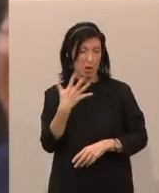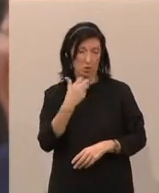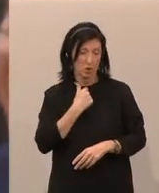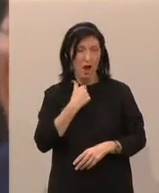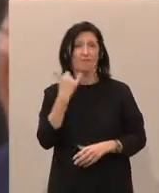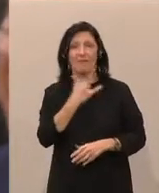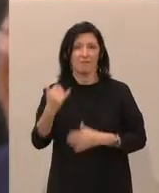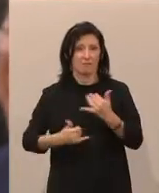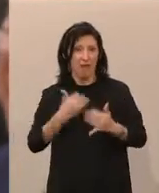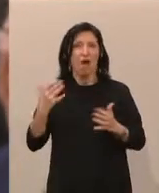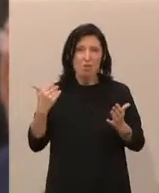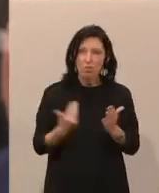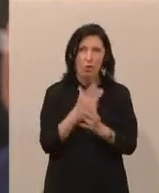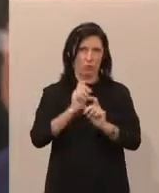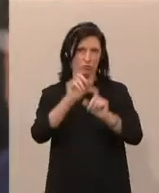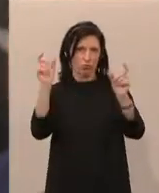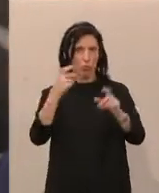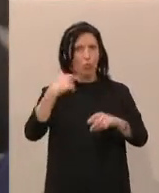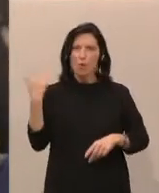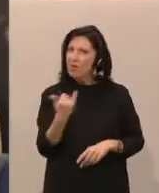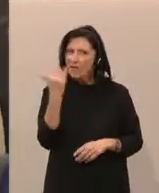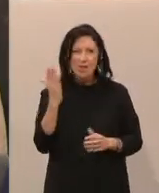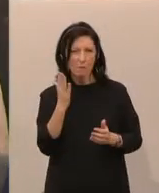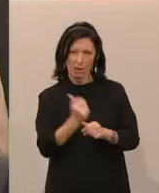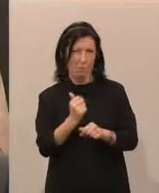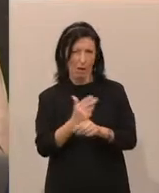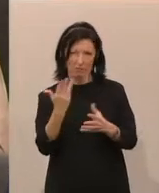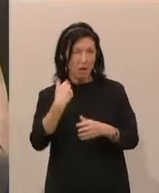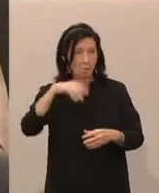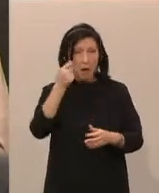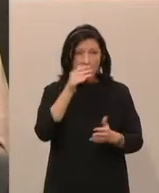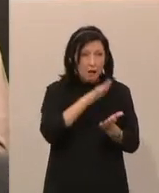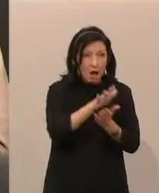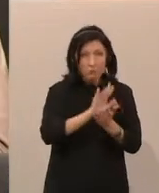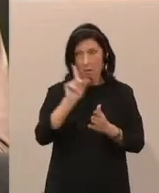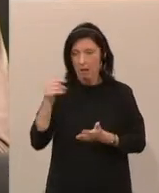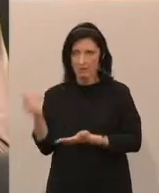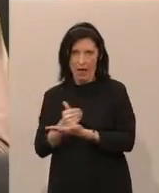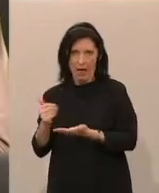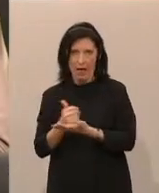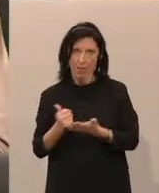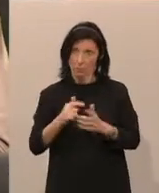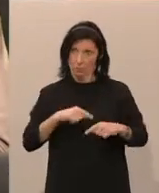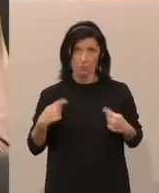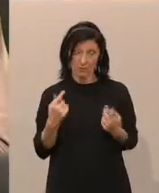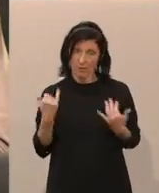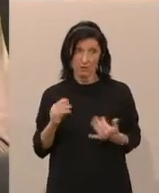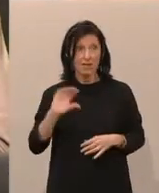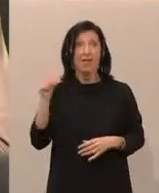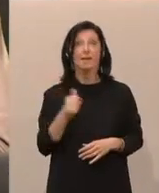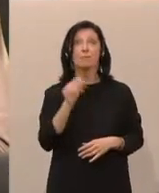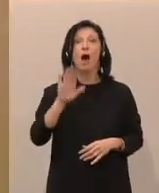schaffen ja und mehr geld auszugeben als man einnimmt das ist ja wohl ein paradigmenwechsel den wir sicherstellen wenn ich erstmals seit